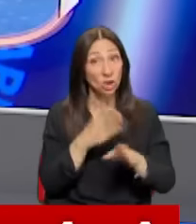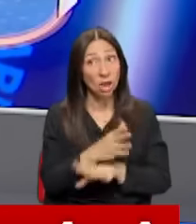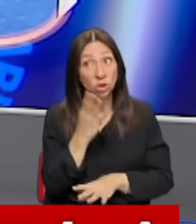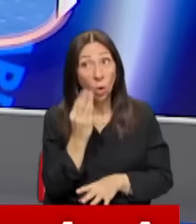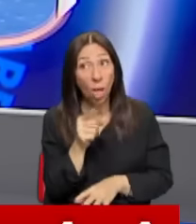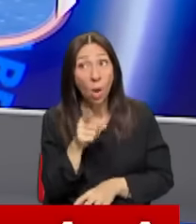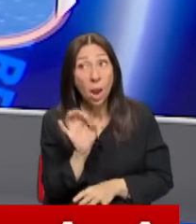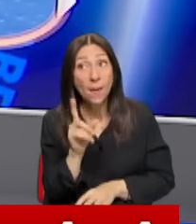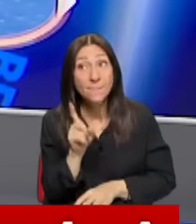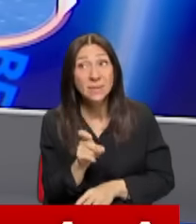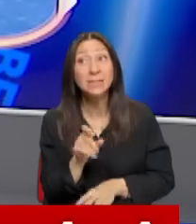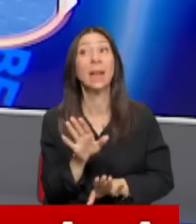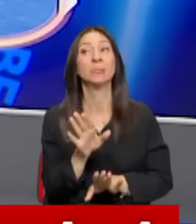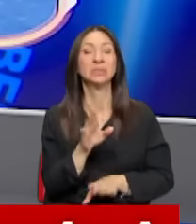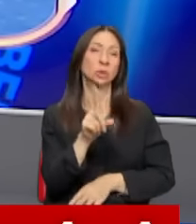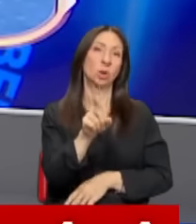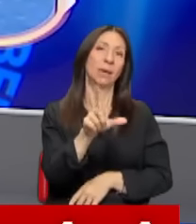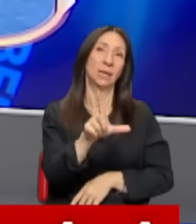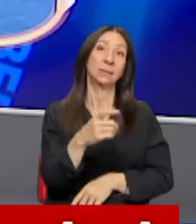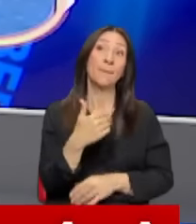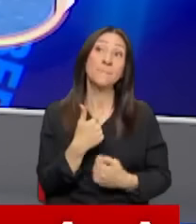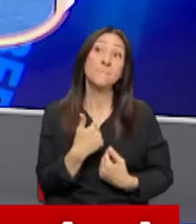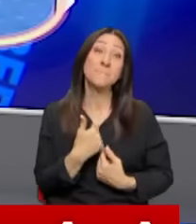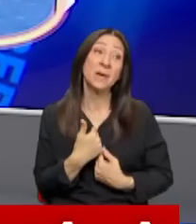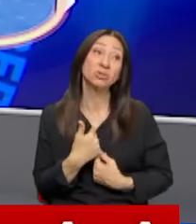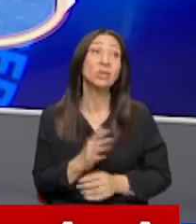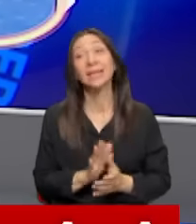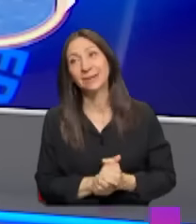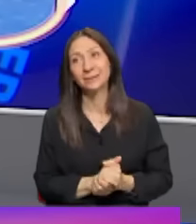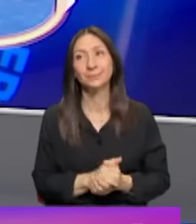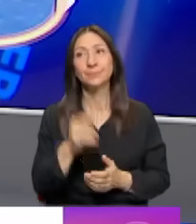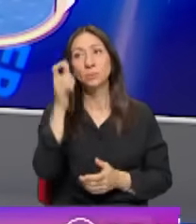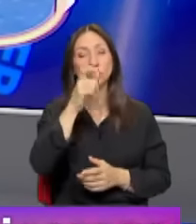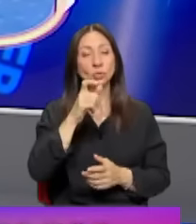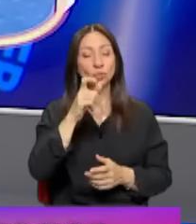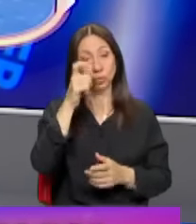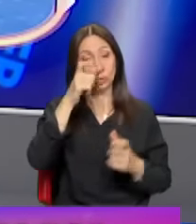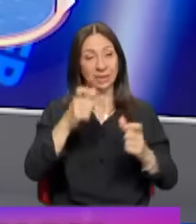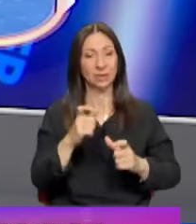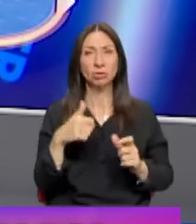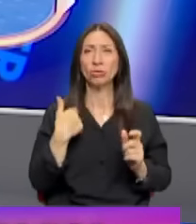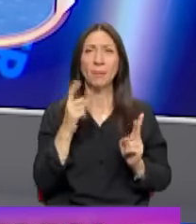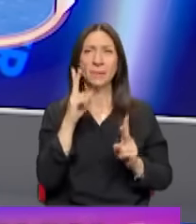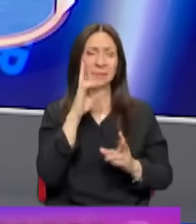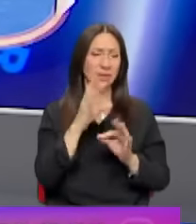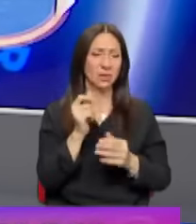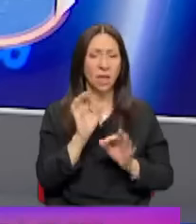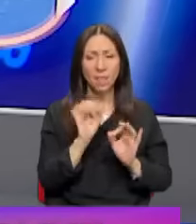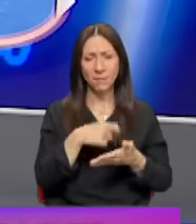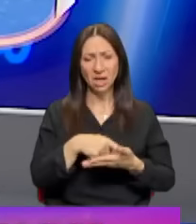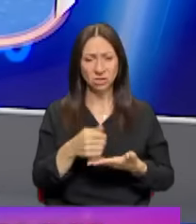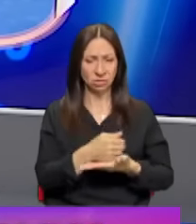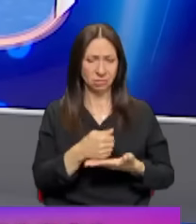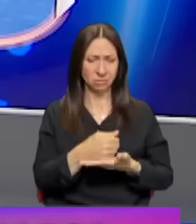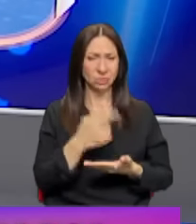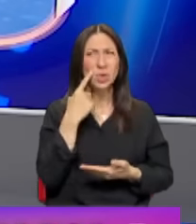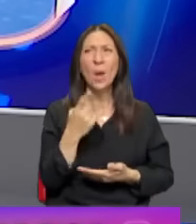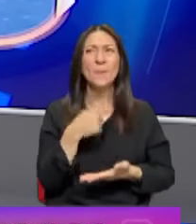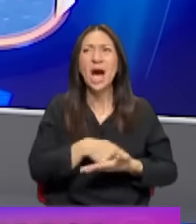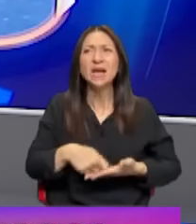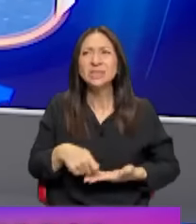tam olarak öyle mi değil mi size sormak lazım. Bence değil. Bu ülkenin sıradan sade bir vatandaşı olarak, sabit gelirli bir vatandaşı olarak